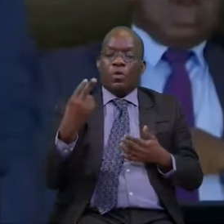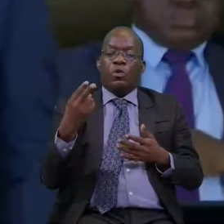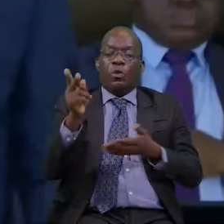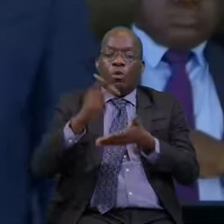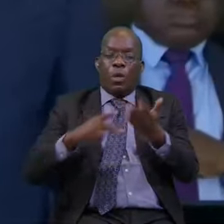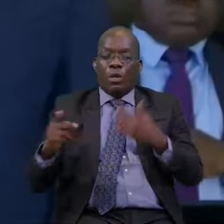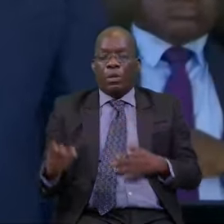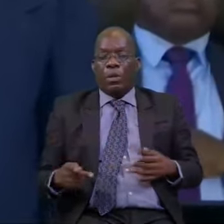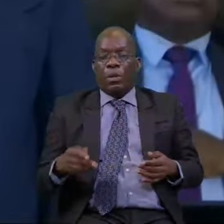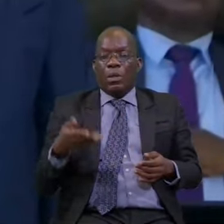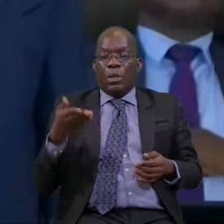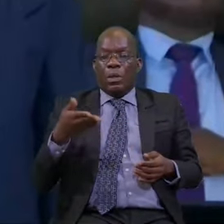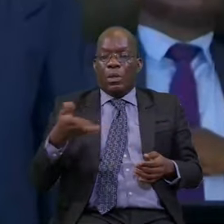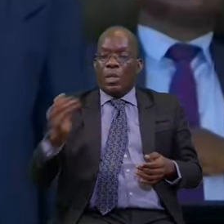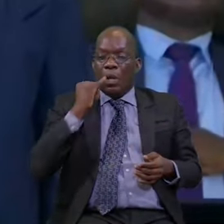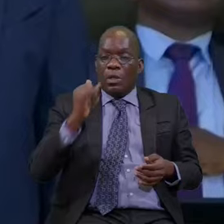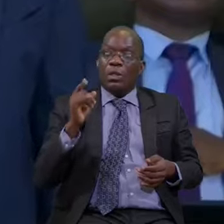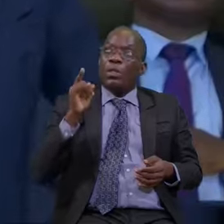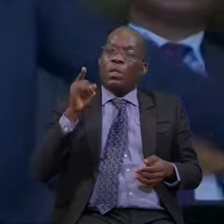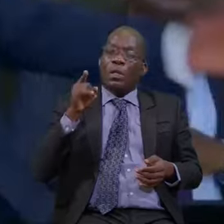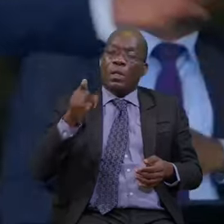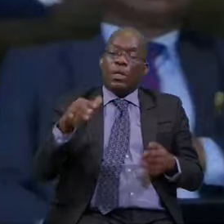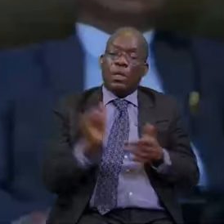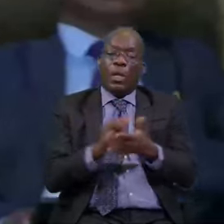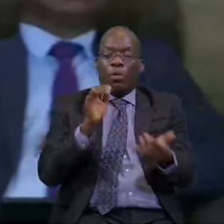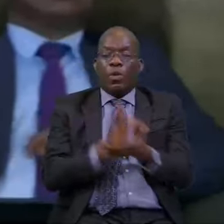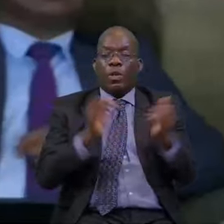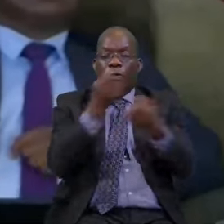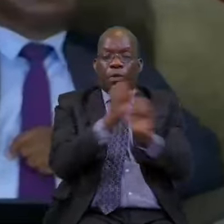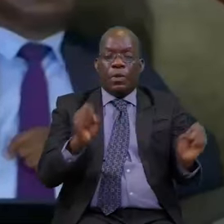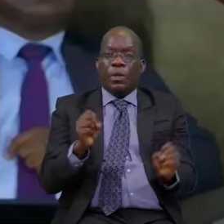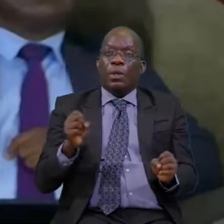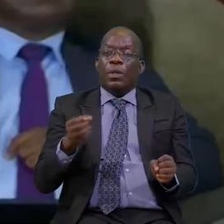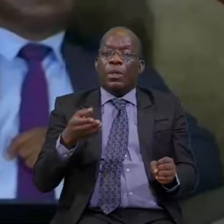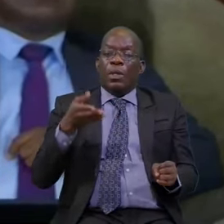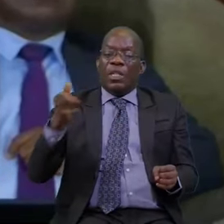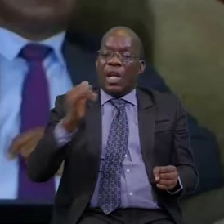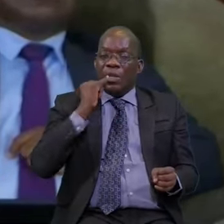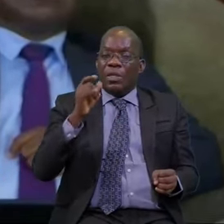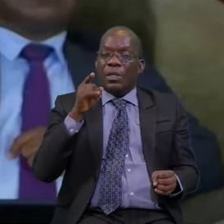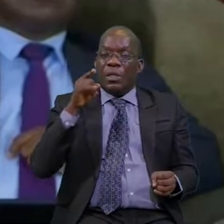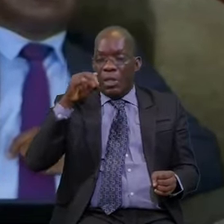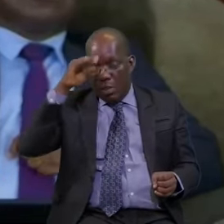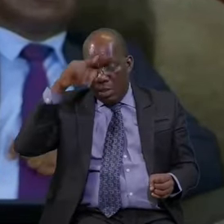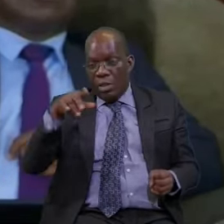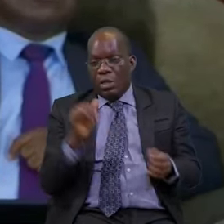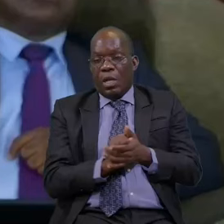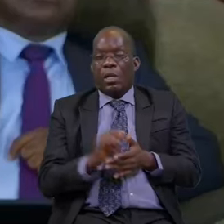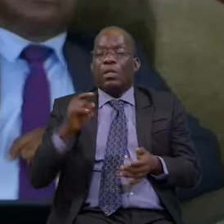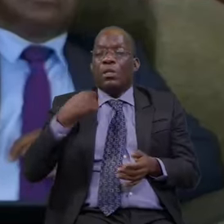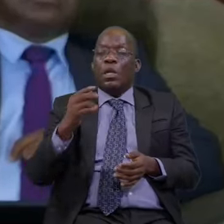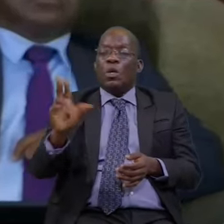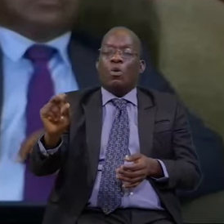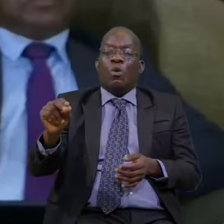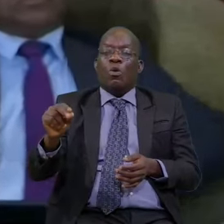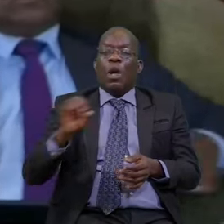aspects. Il y a celui qui croit, sauvé. Il y a celui qui dit que non.